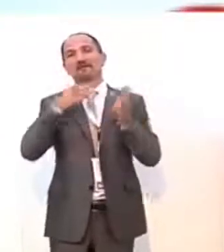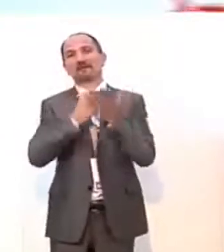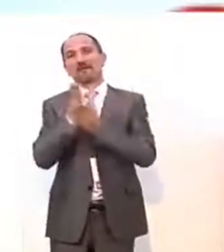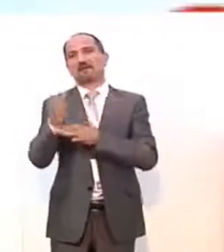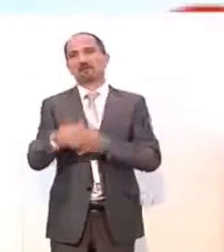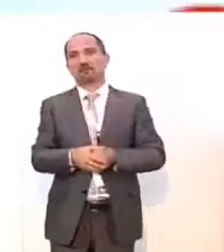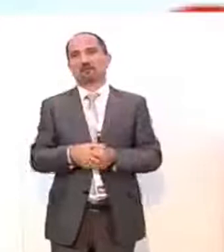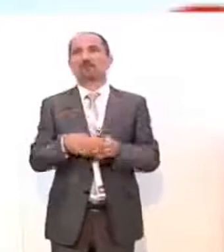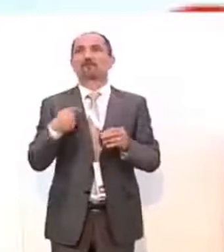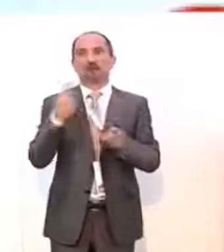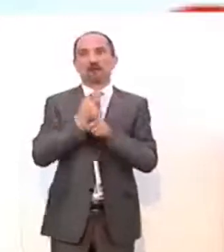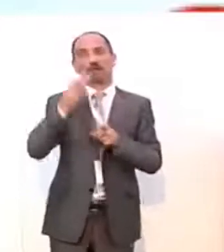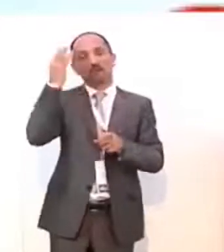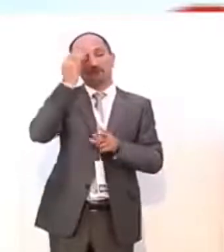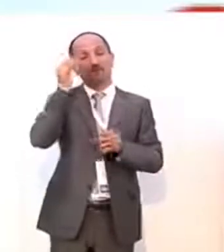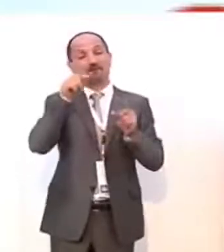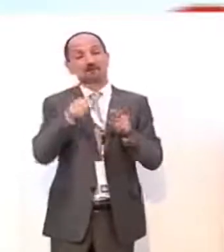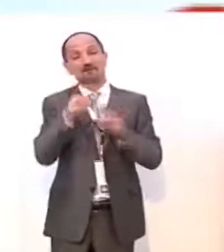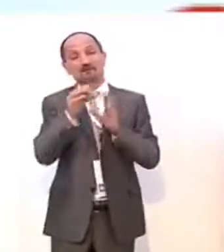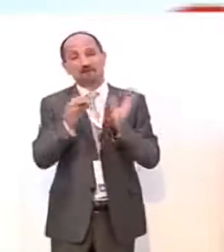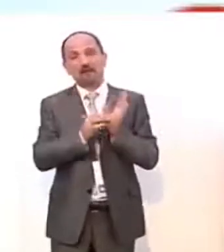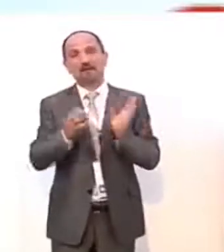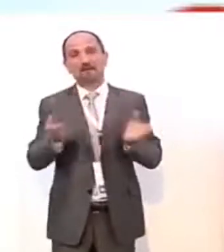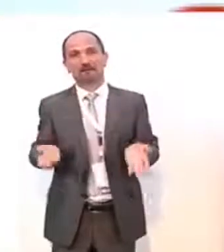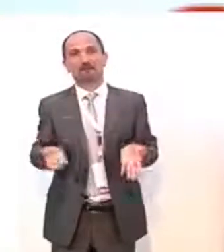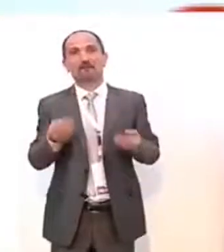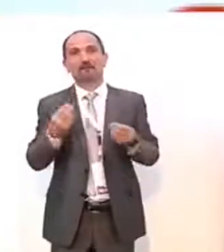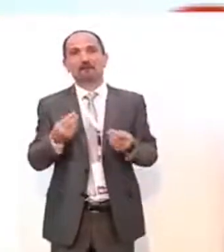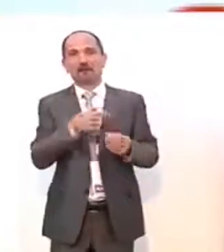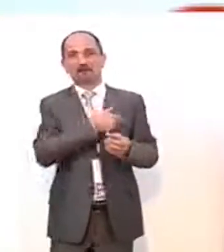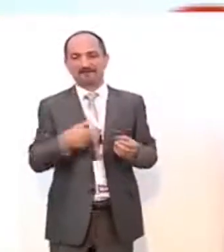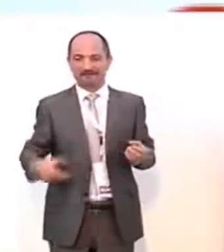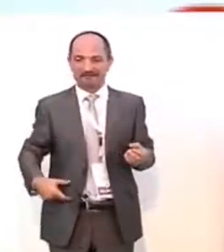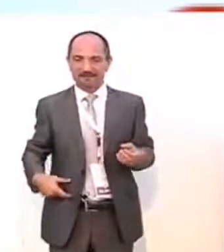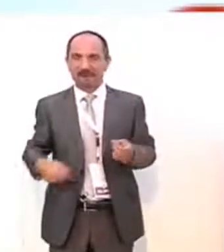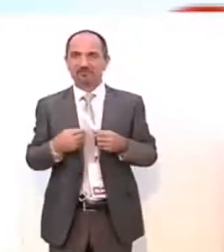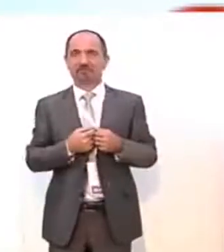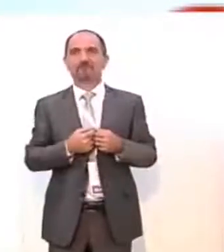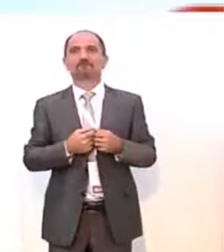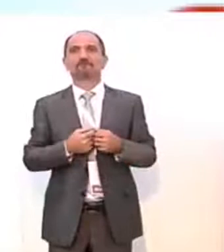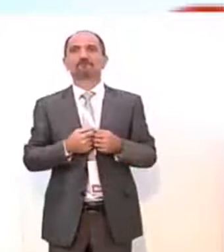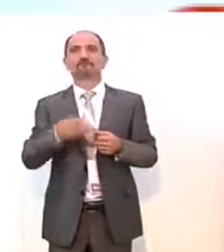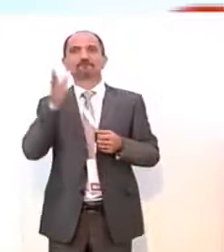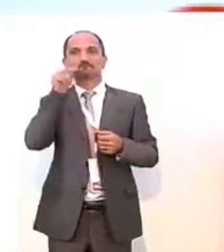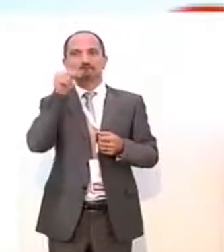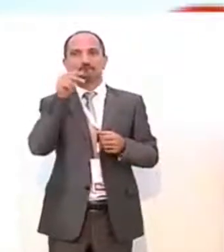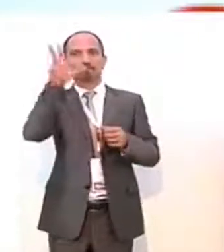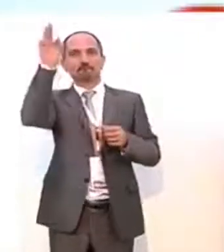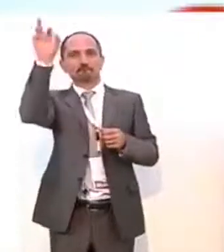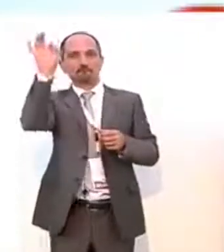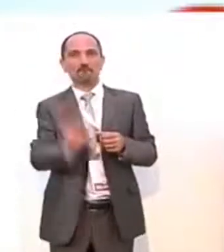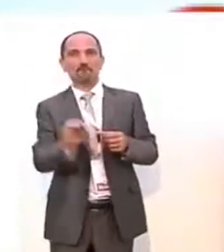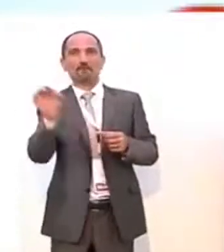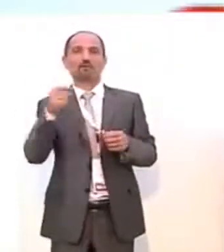storia. Dobbiamo riflettere su qualcuno di questi dati. I sindaci, le donne sono il 30%